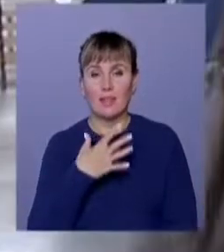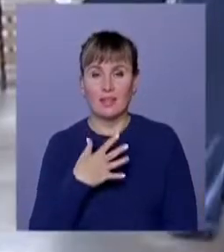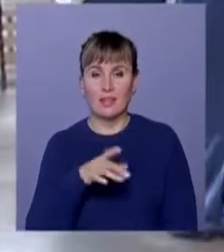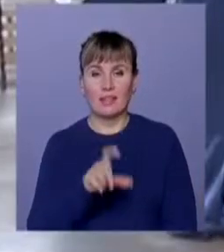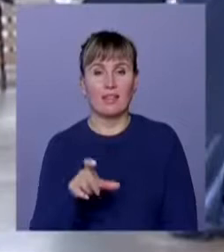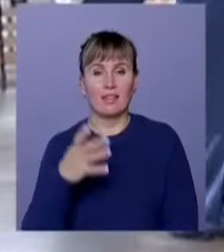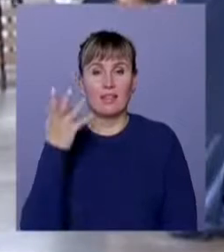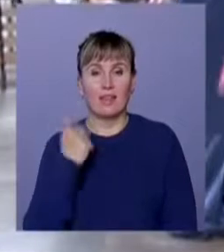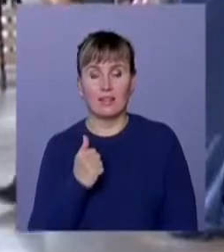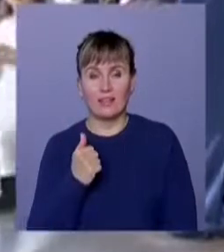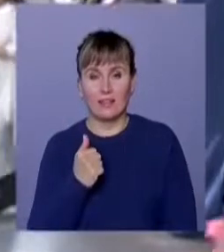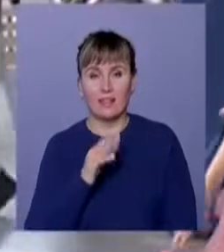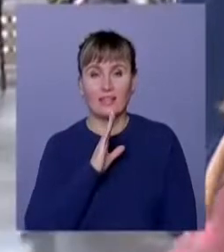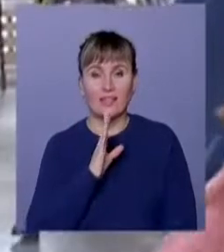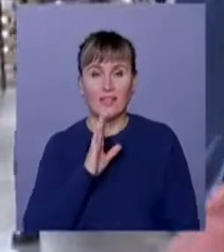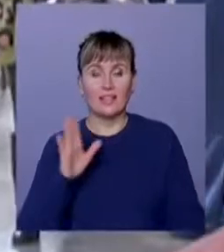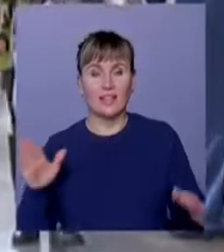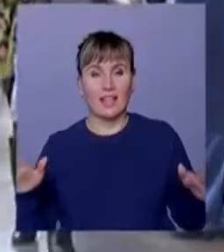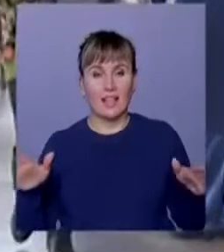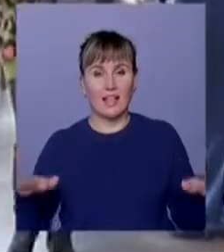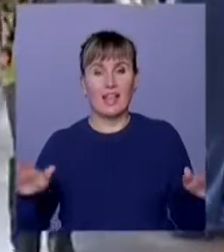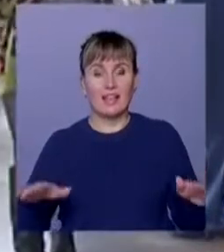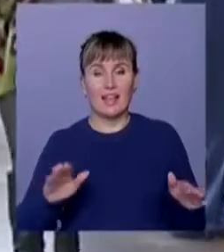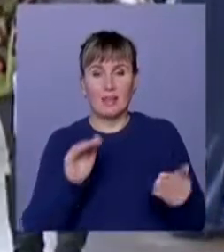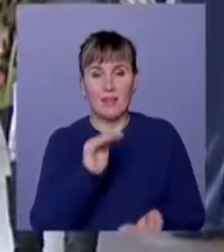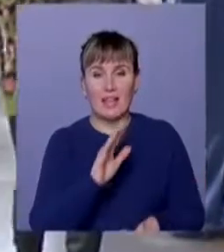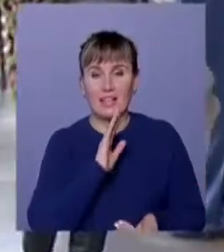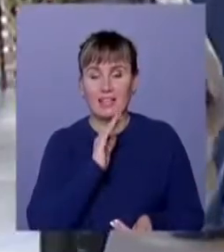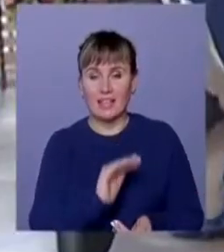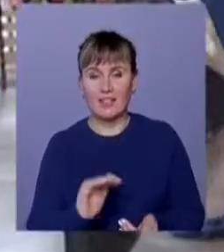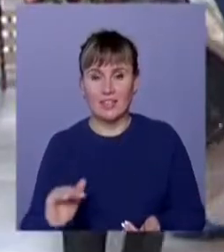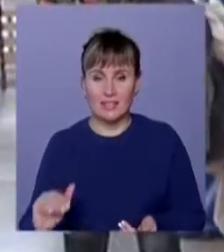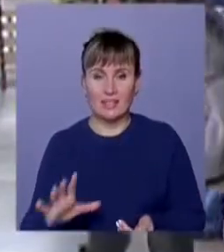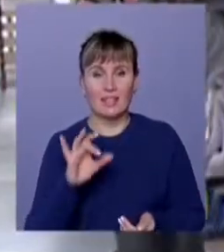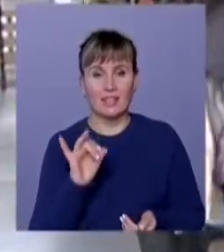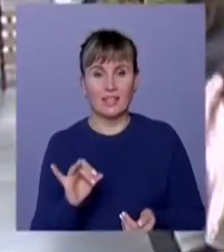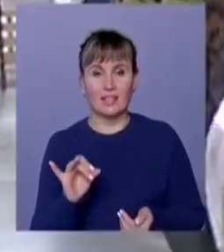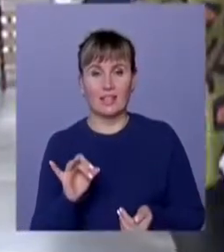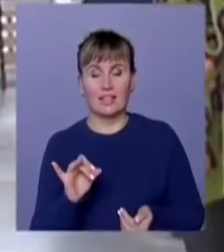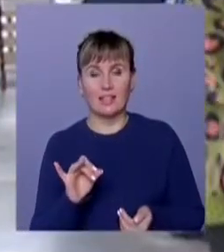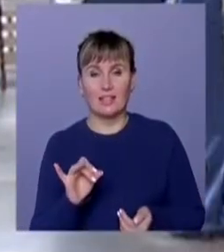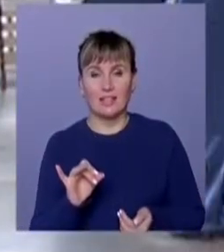персонаж, когда девушки летали, маленькие девочки. И акробаты.